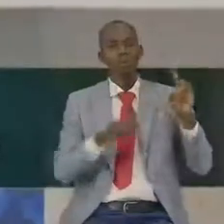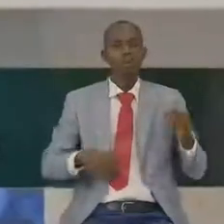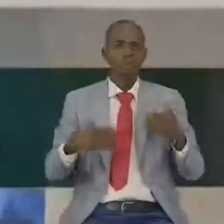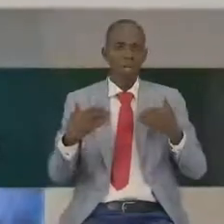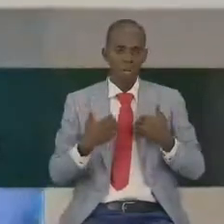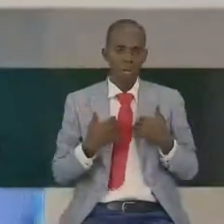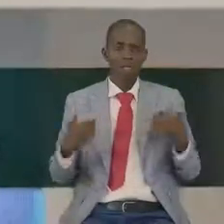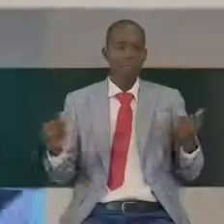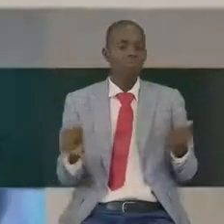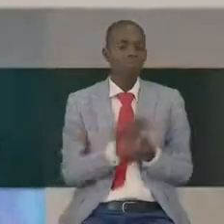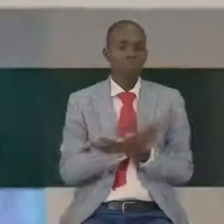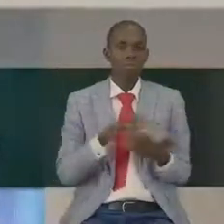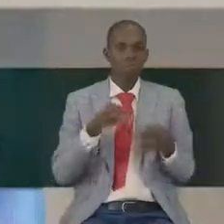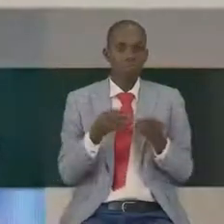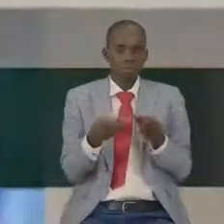l'ennemi.